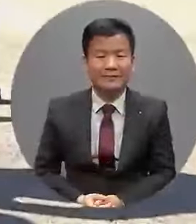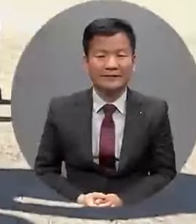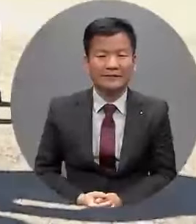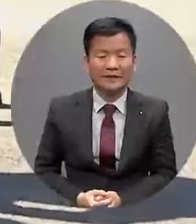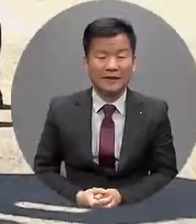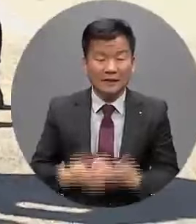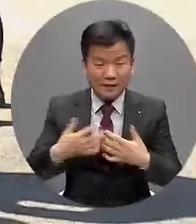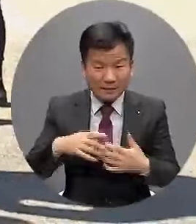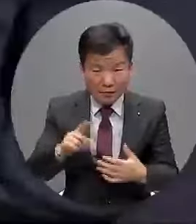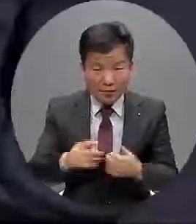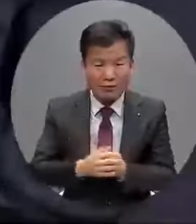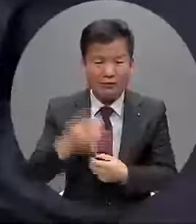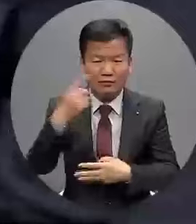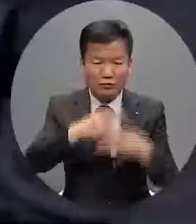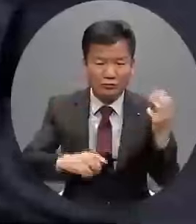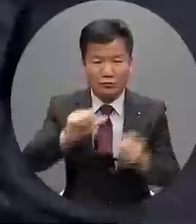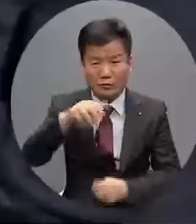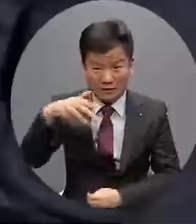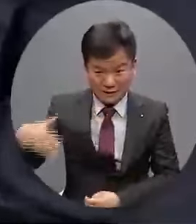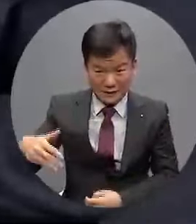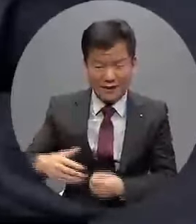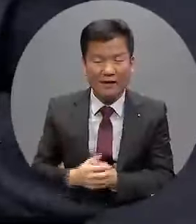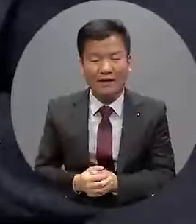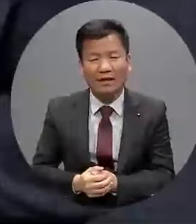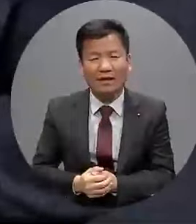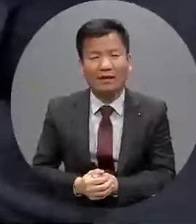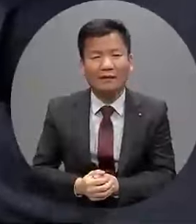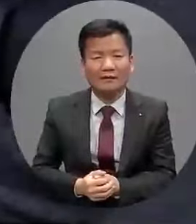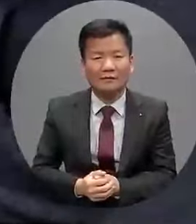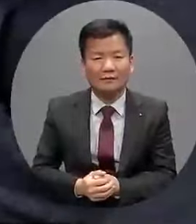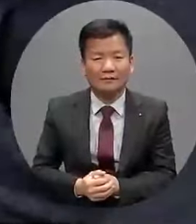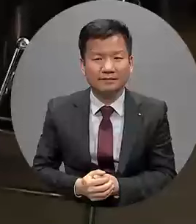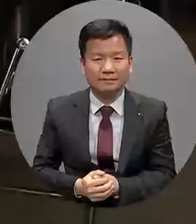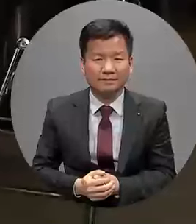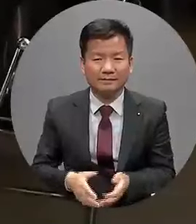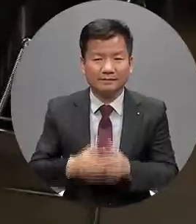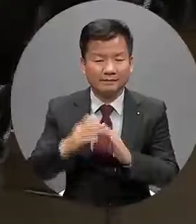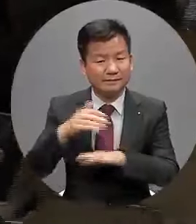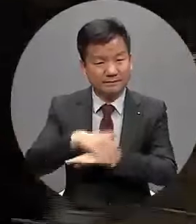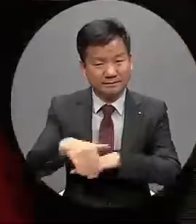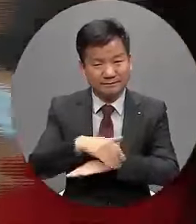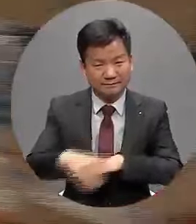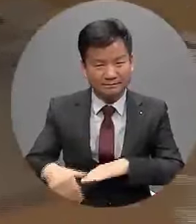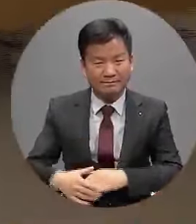방사관 가속기는 청주시 창읍 54만 제미 부지에 들어섭니다